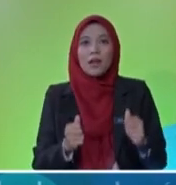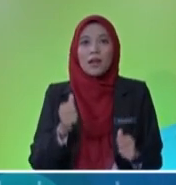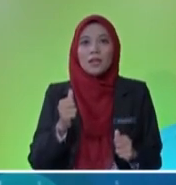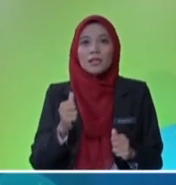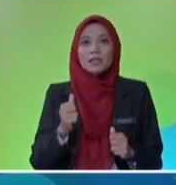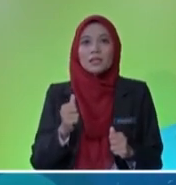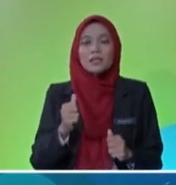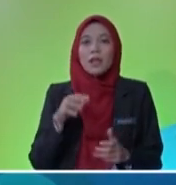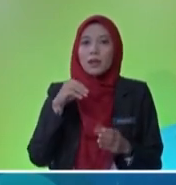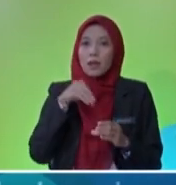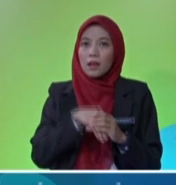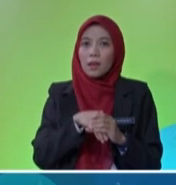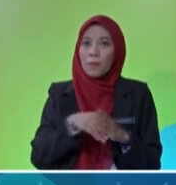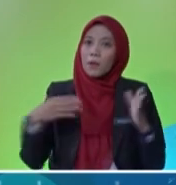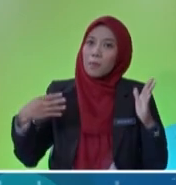kemalangan